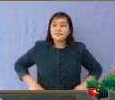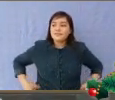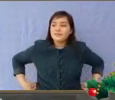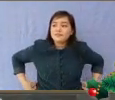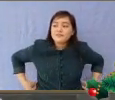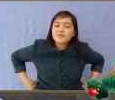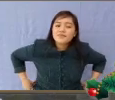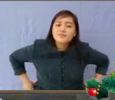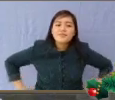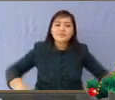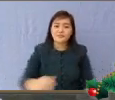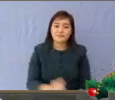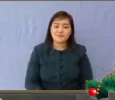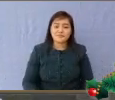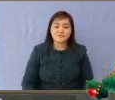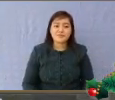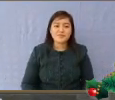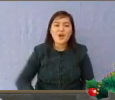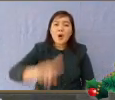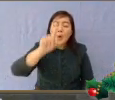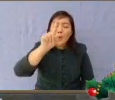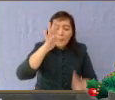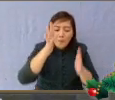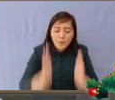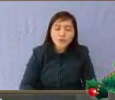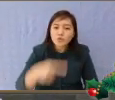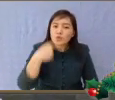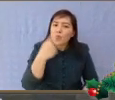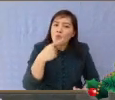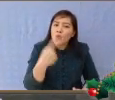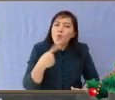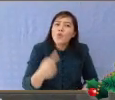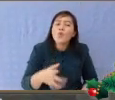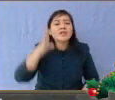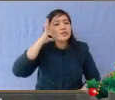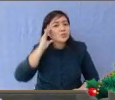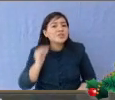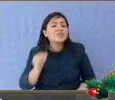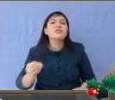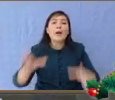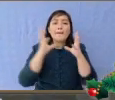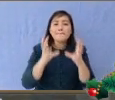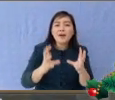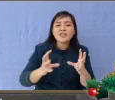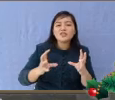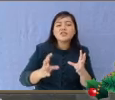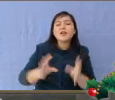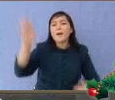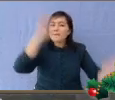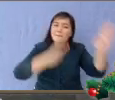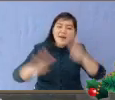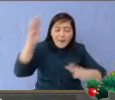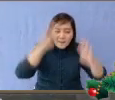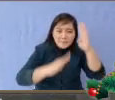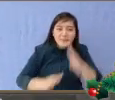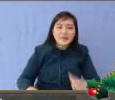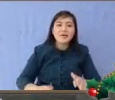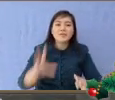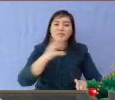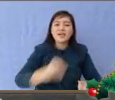Amazing grace, how sweet the sound. To God be the glory. Bakit? Kapatid,